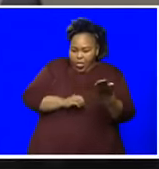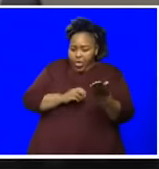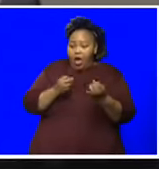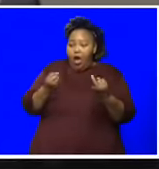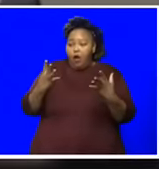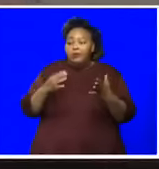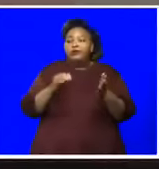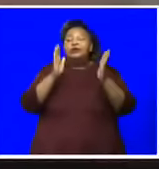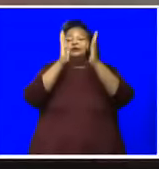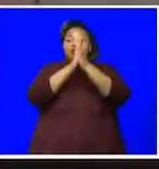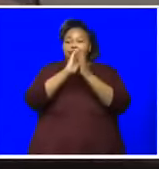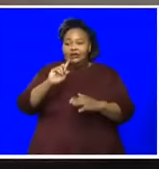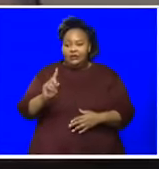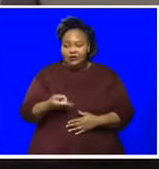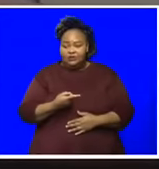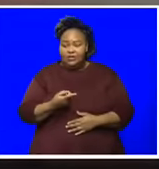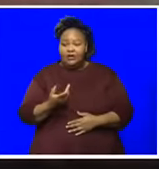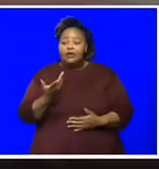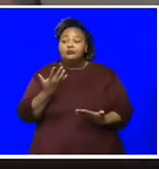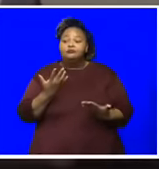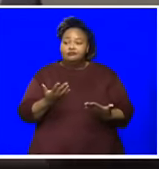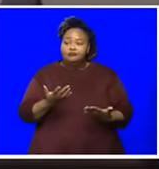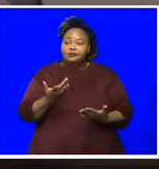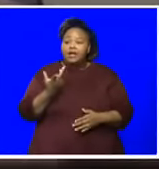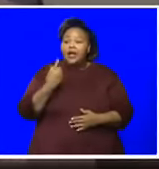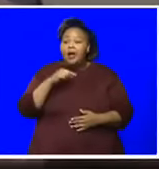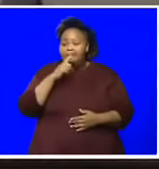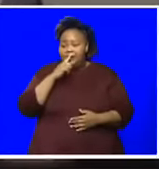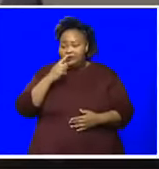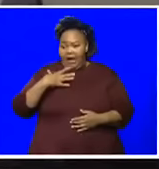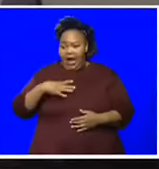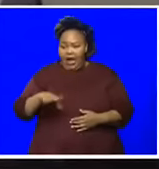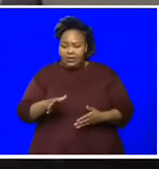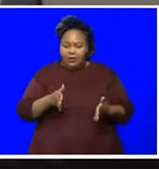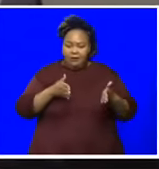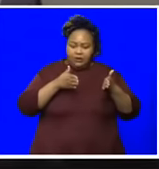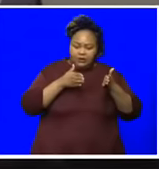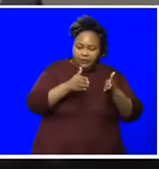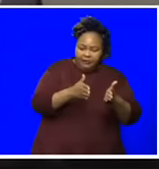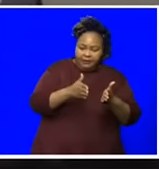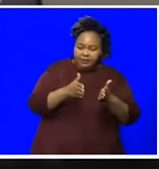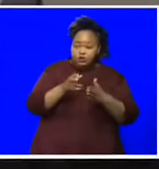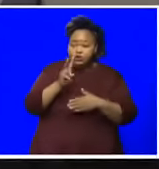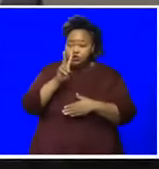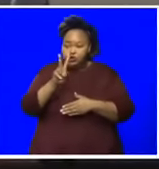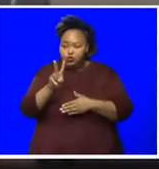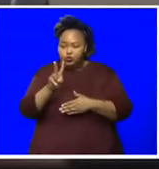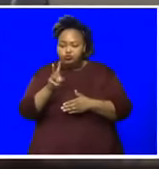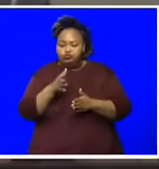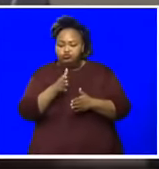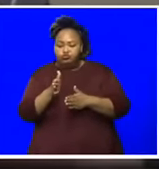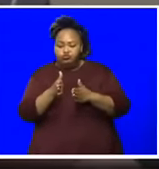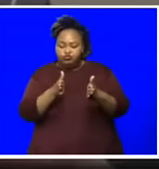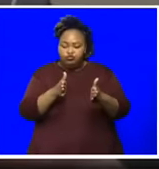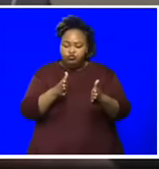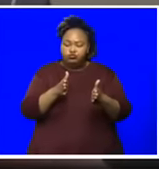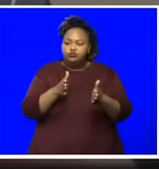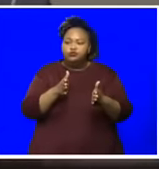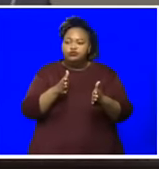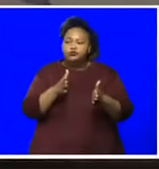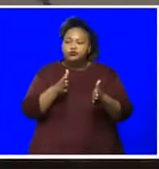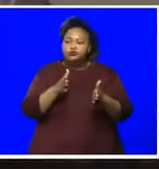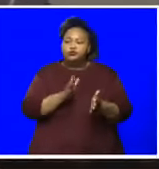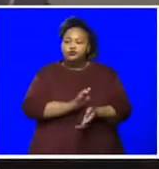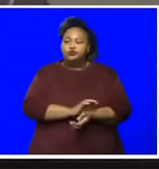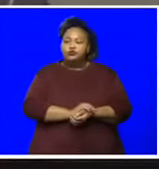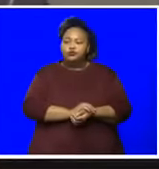ngani kunema destinations lamanye la ayithu lane population lesetulu kune ukuthi ngikhiphe mine le